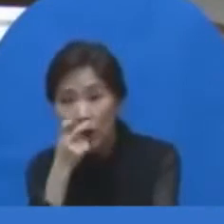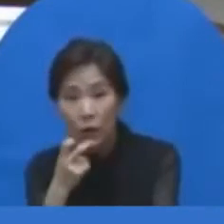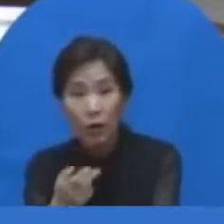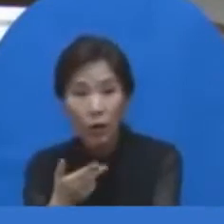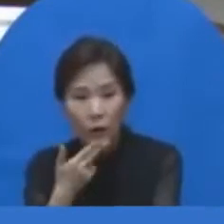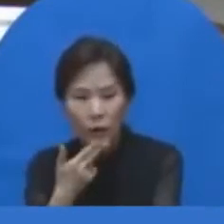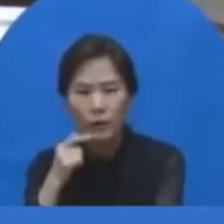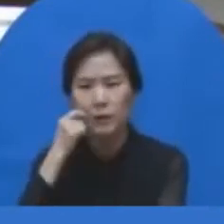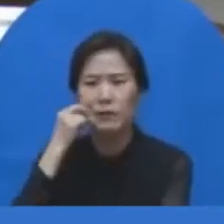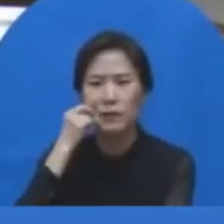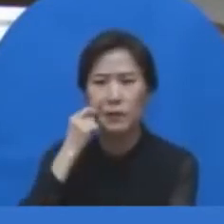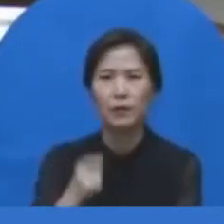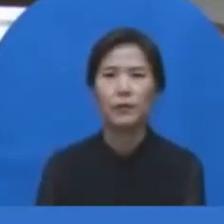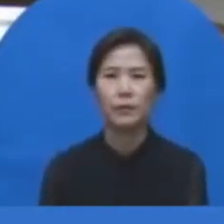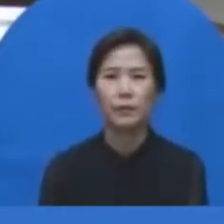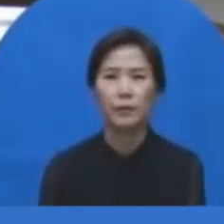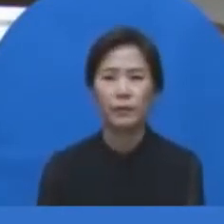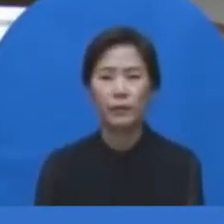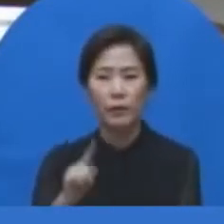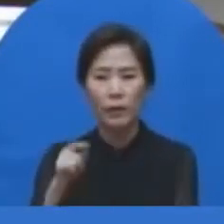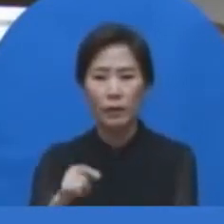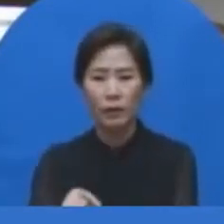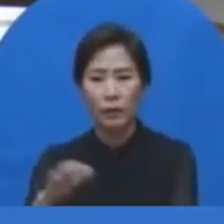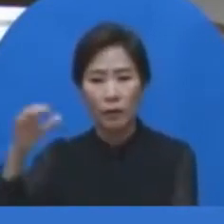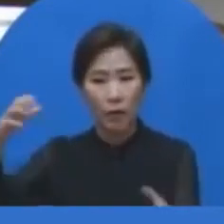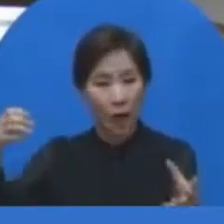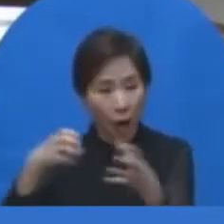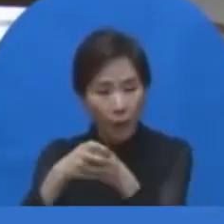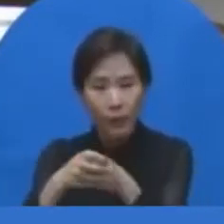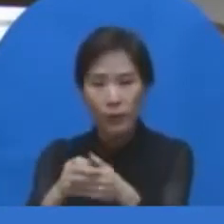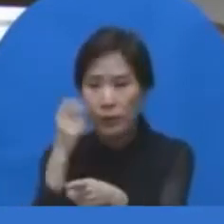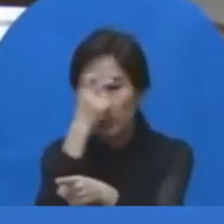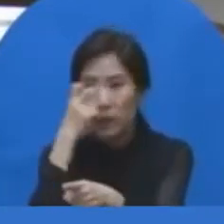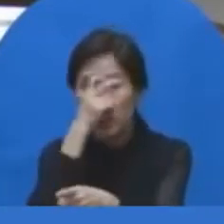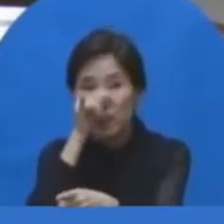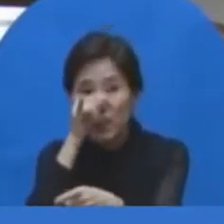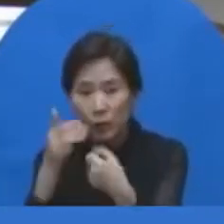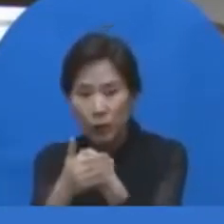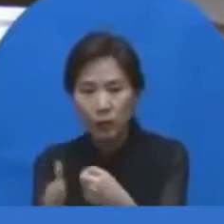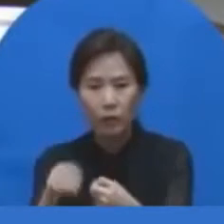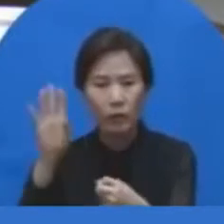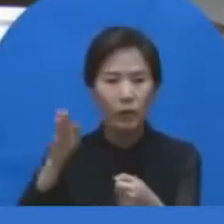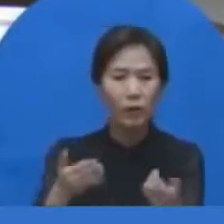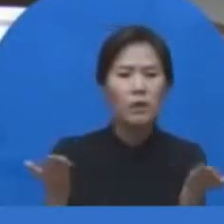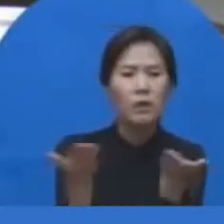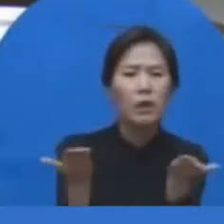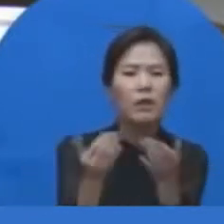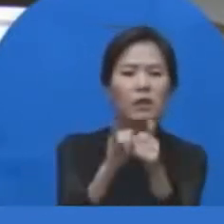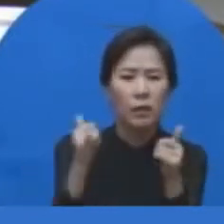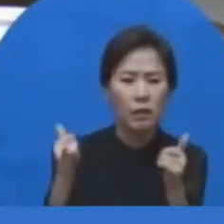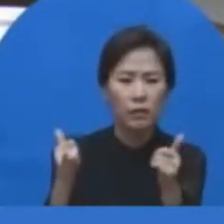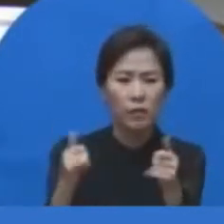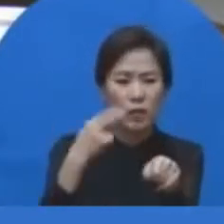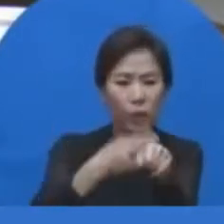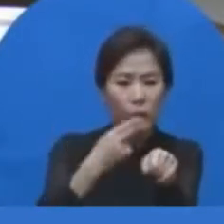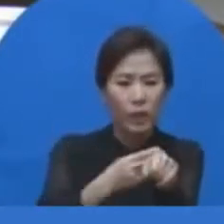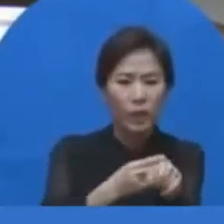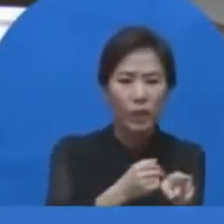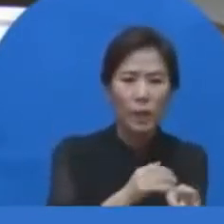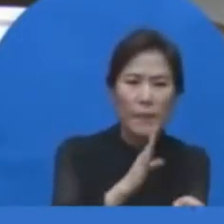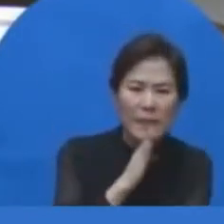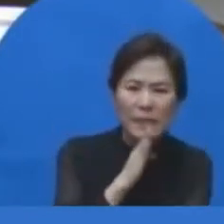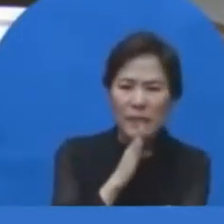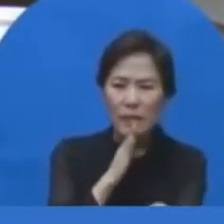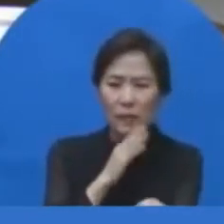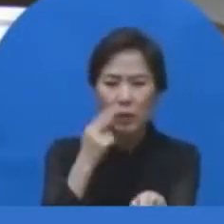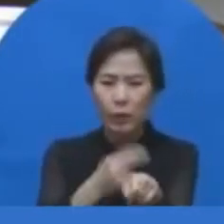되는 구조로 되어 있기 때문에 역시 근로자가 아닌 자의 가입을 허용하는 경우도 그런 방식으로 하는 것이 통일적